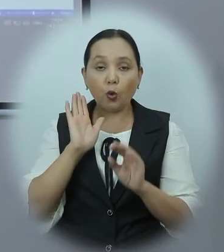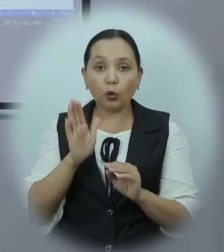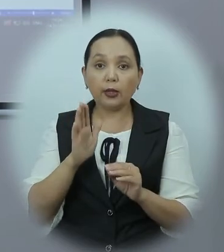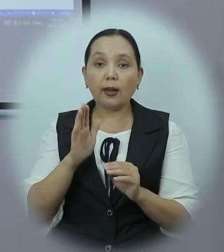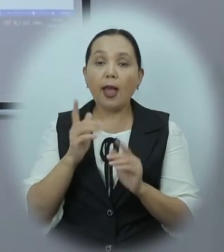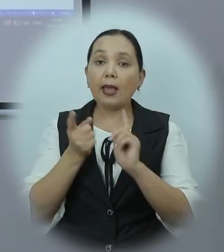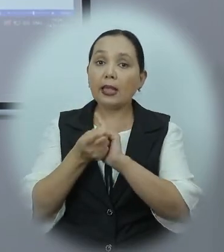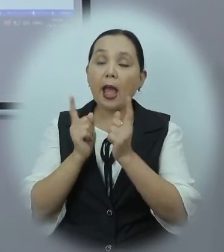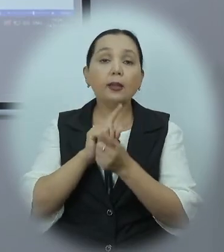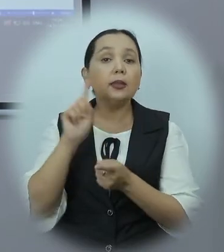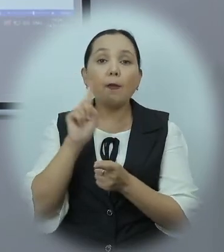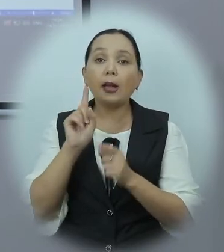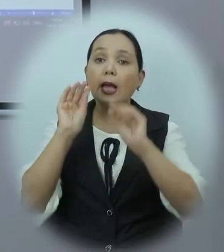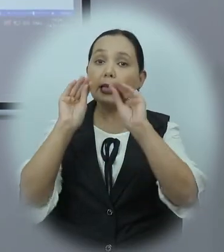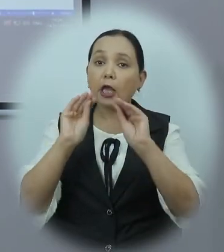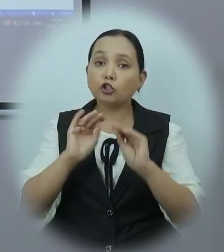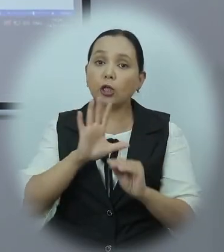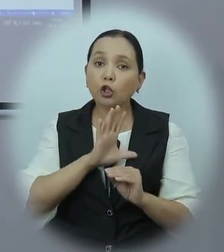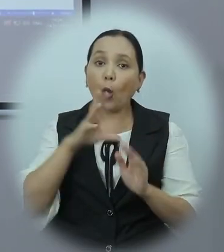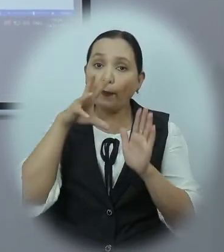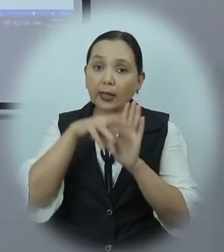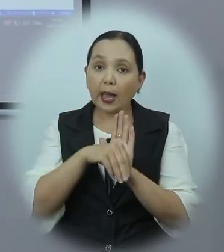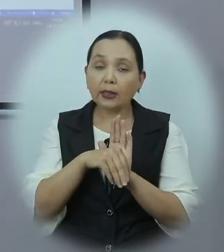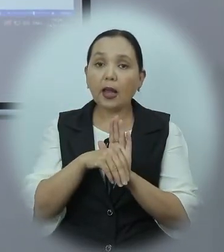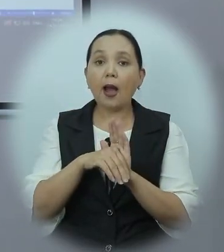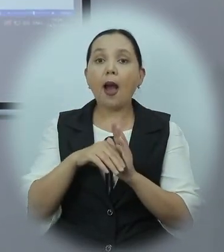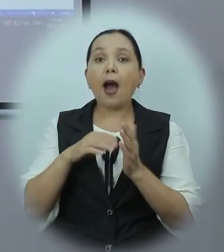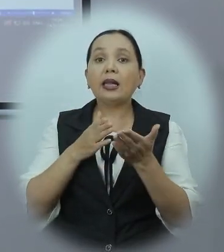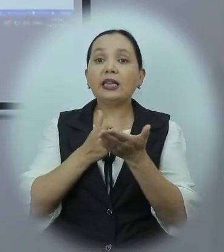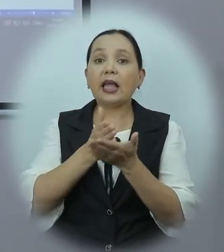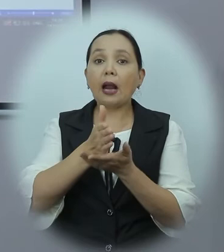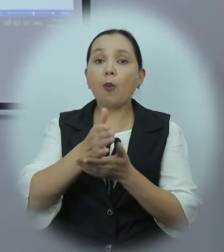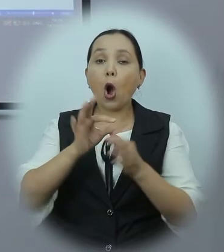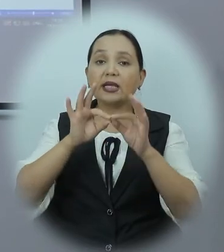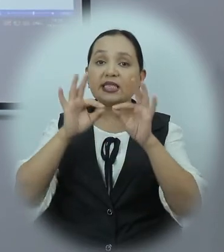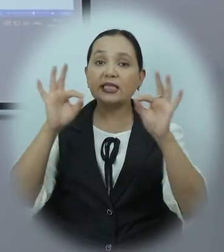Ya'ni nimalardan tashkil topganligi. Tarmoq simi,